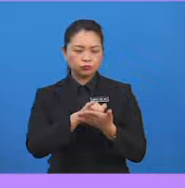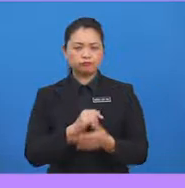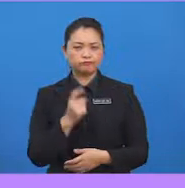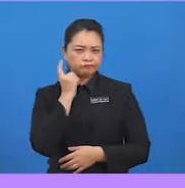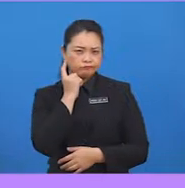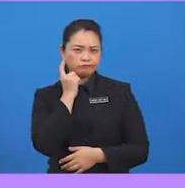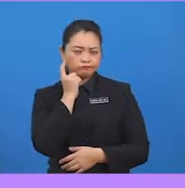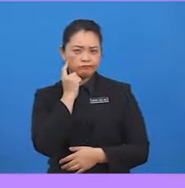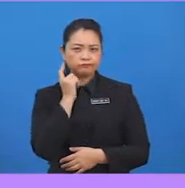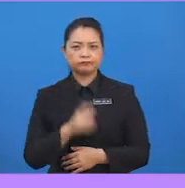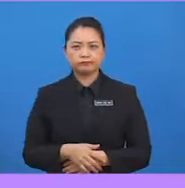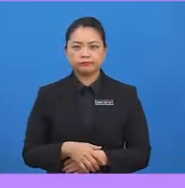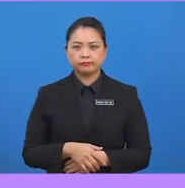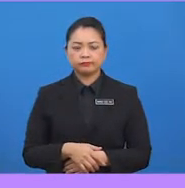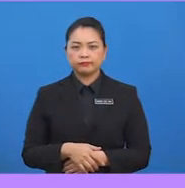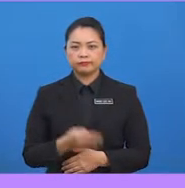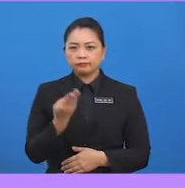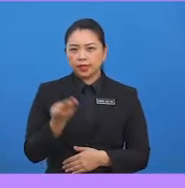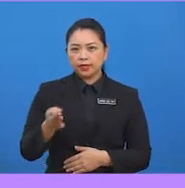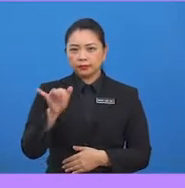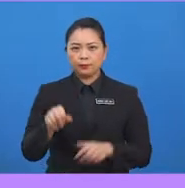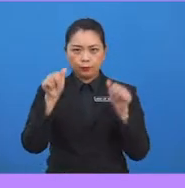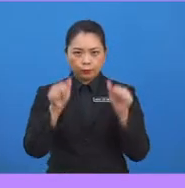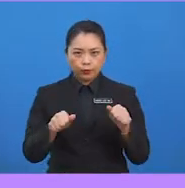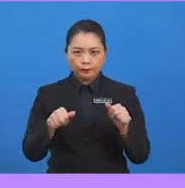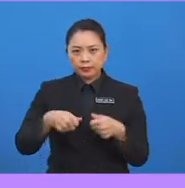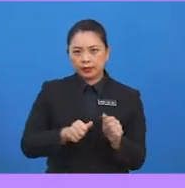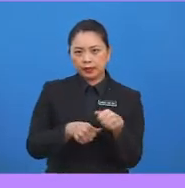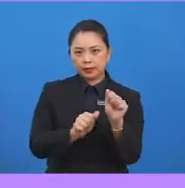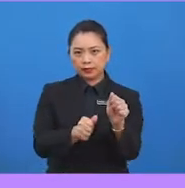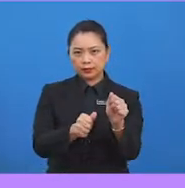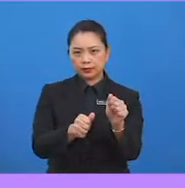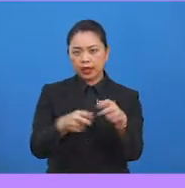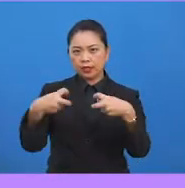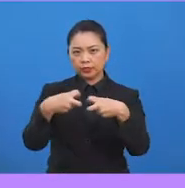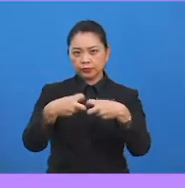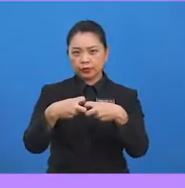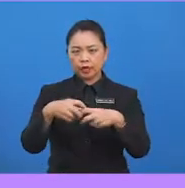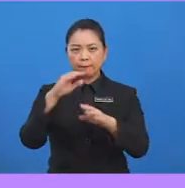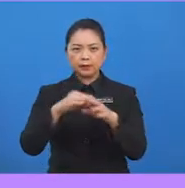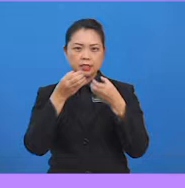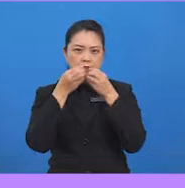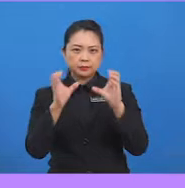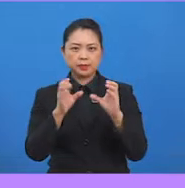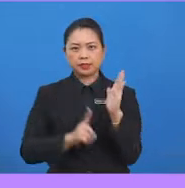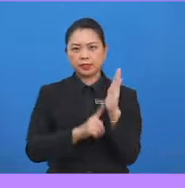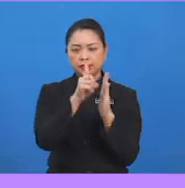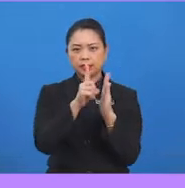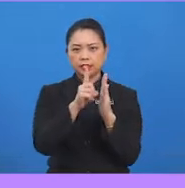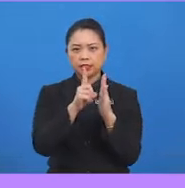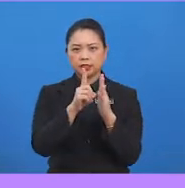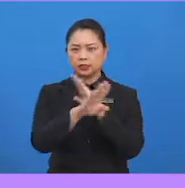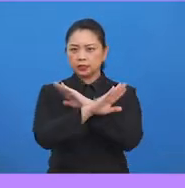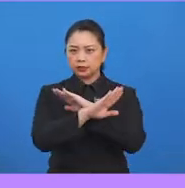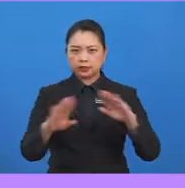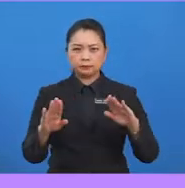superkonduktor? Superkonduktor ialah bahan yang boleh mengalirkan arus elektrik pada kecekapan yang tinggi